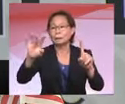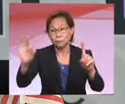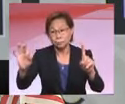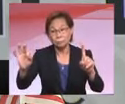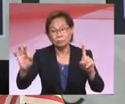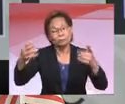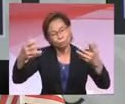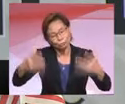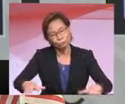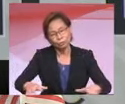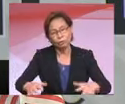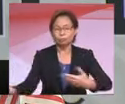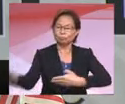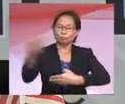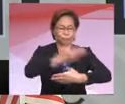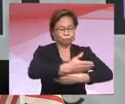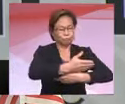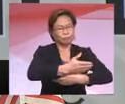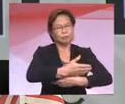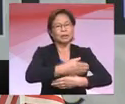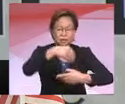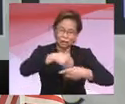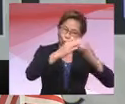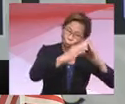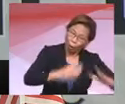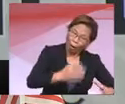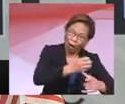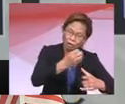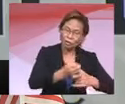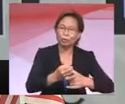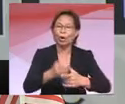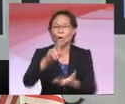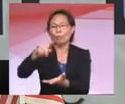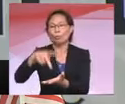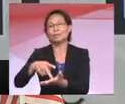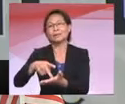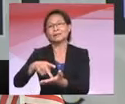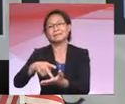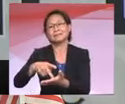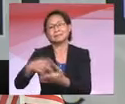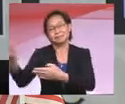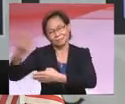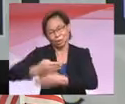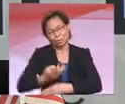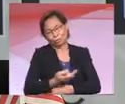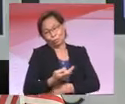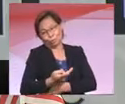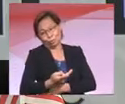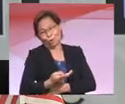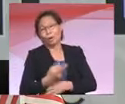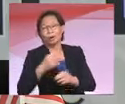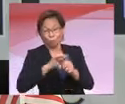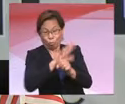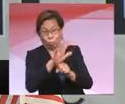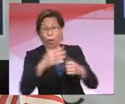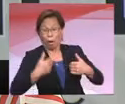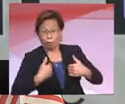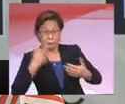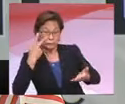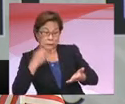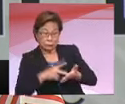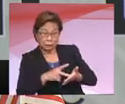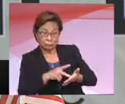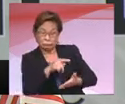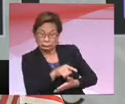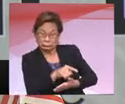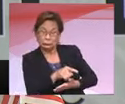103,289 telah dikuarantinkan sama ada di rumah ataupun pusat kuarantin. Kes positif COVID-19 yang dikesan pula